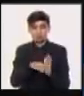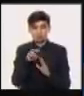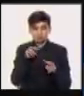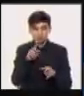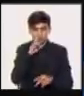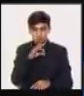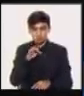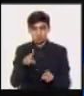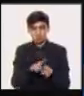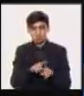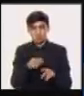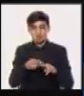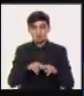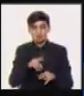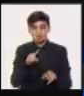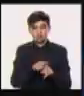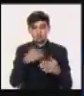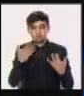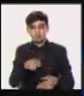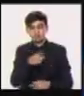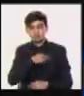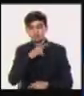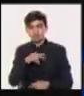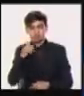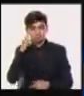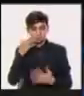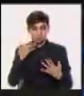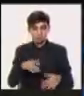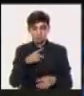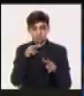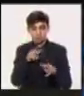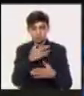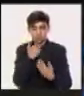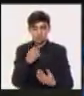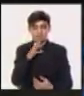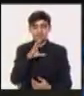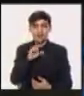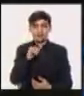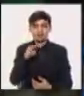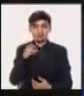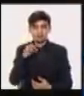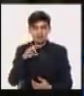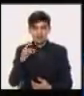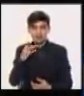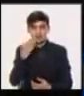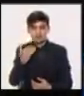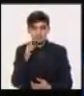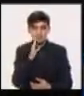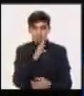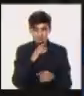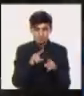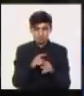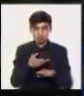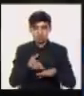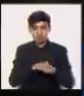оларға былай айтқан кезде безнадежный адамдарды қарап жатқан жоқ. Қазір Сфандияр Имашевтің жары да ауыр жағдайда жатыр.